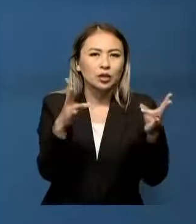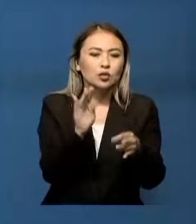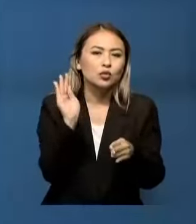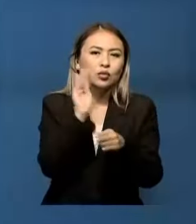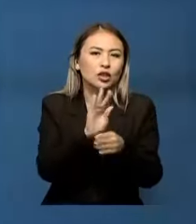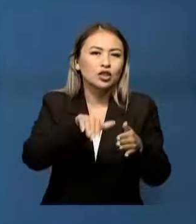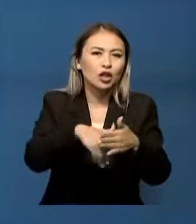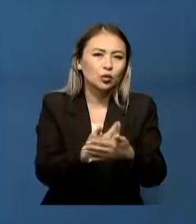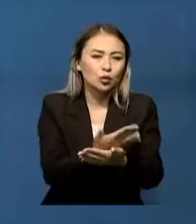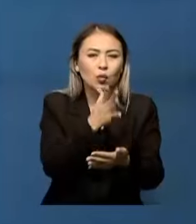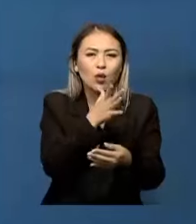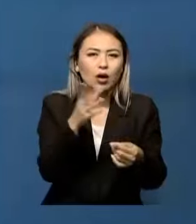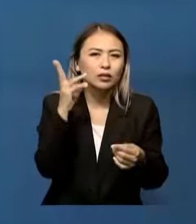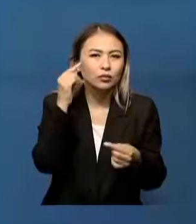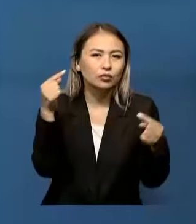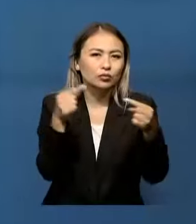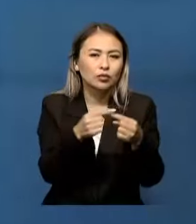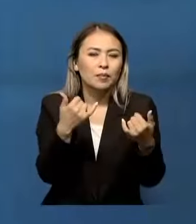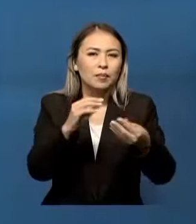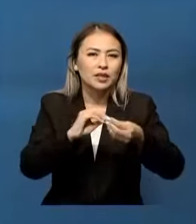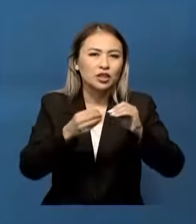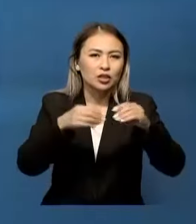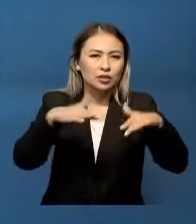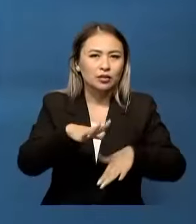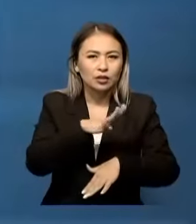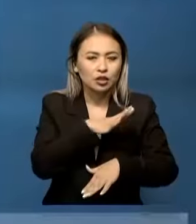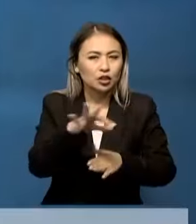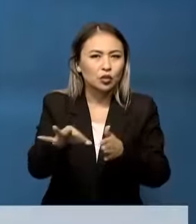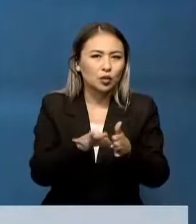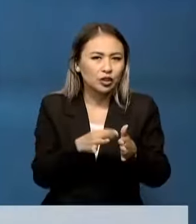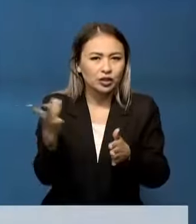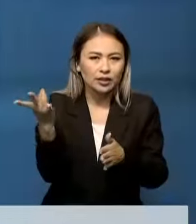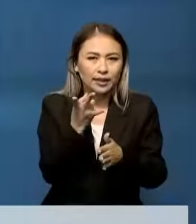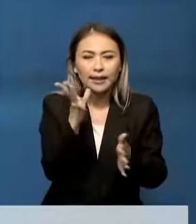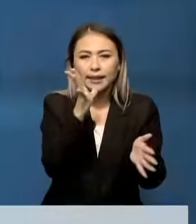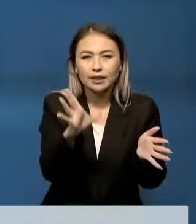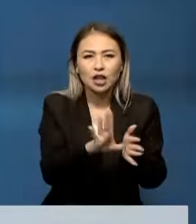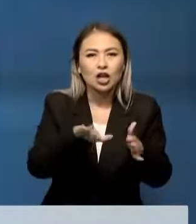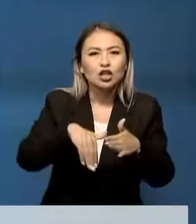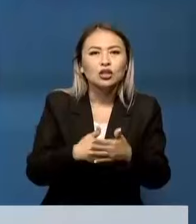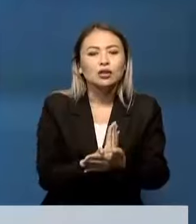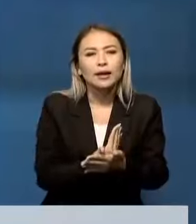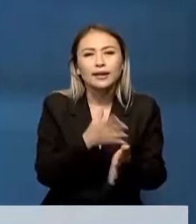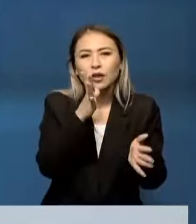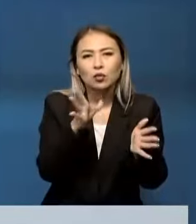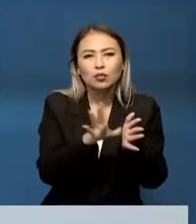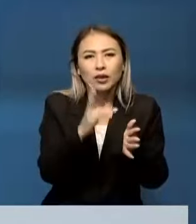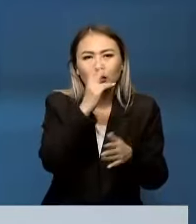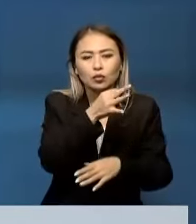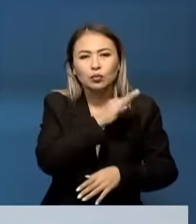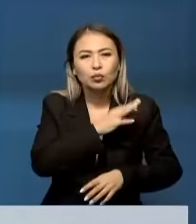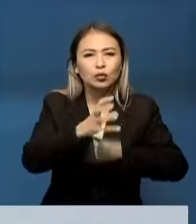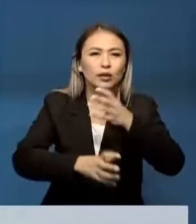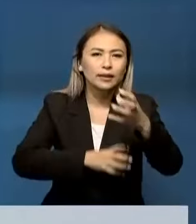етеді. Сондай-ақ жаңғыртудың да уақыты келді. Бұл мәселені кешенді түрде шешу қажет дейді энергетиктер. Жаңа энергия көзін